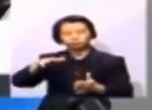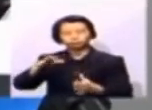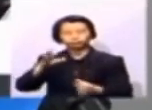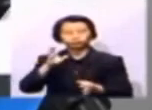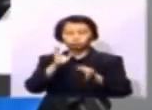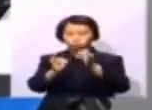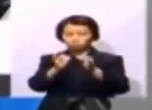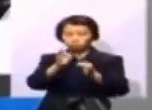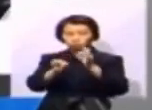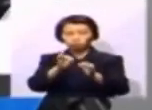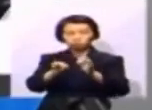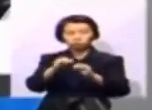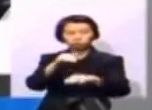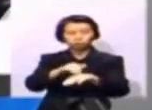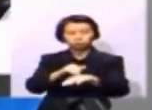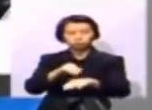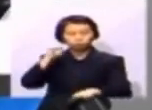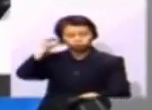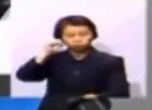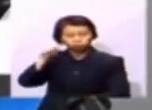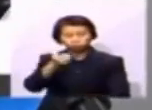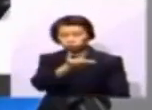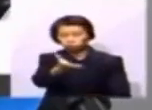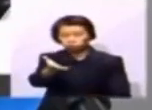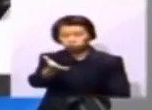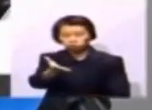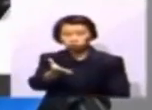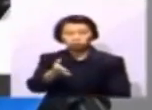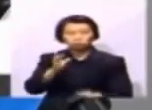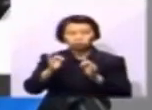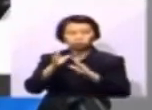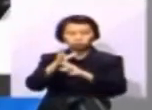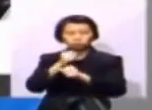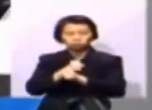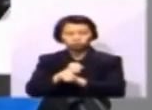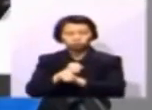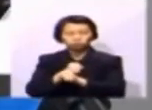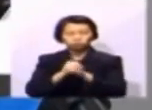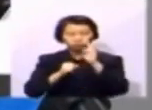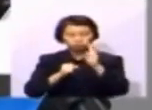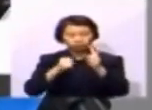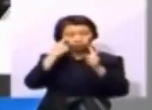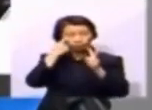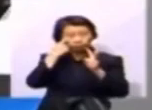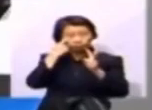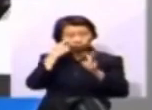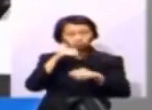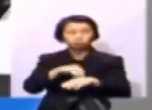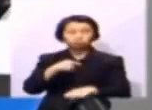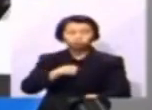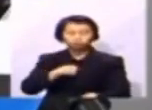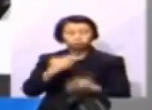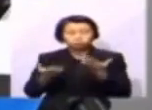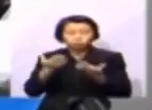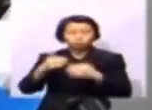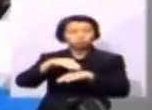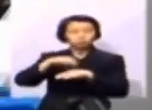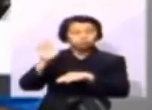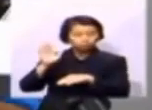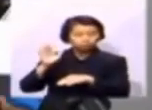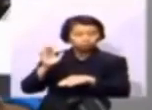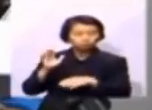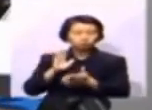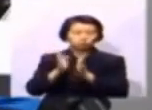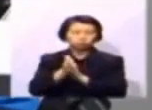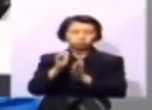Kalau pada saudara seseorang itu dapat 6 mata saja, pada saya mungkin lebih.